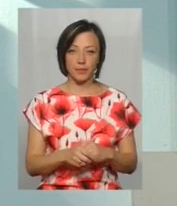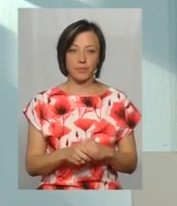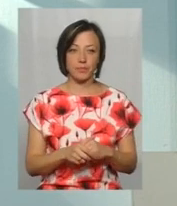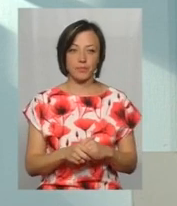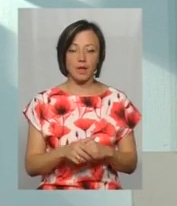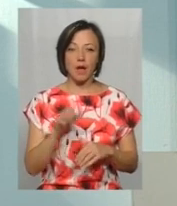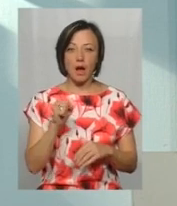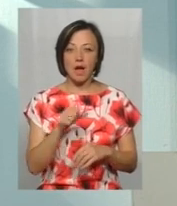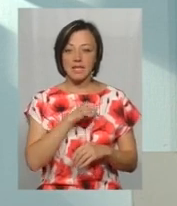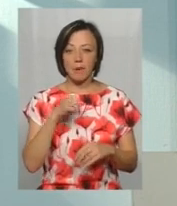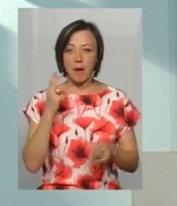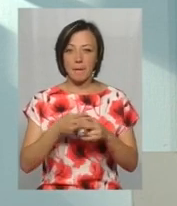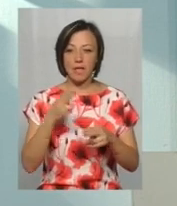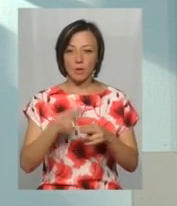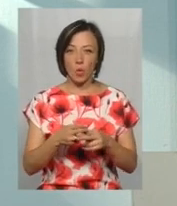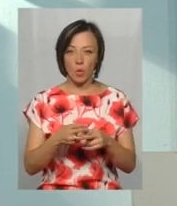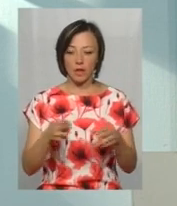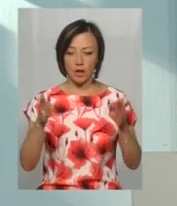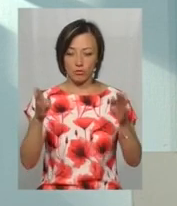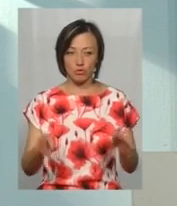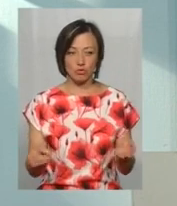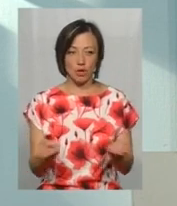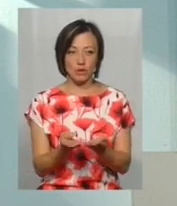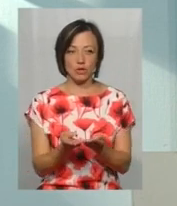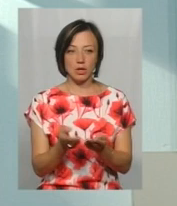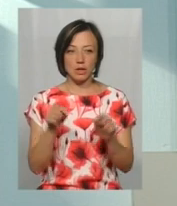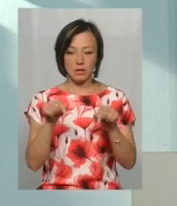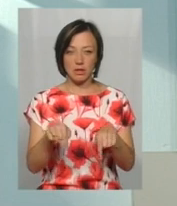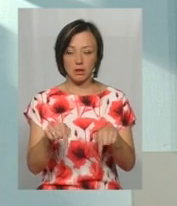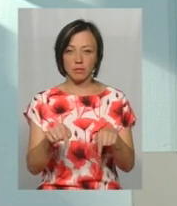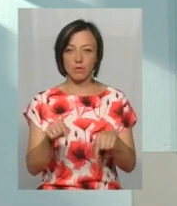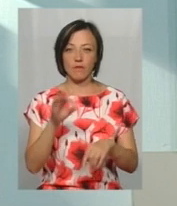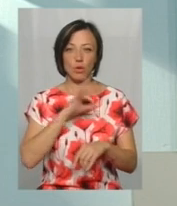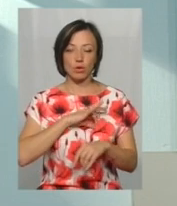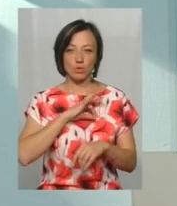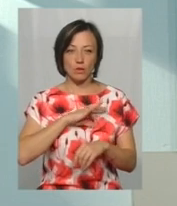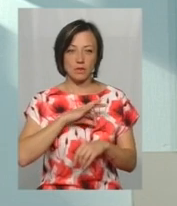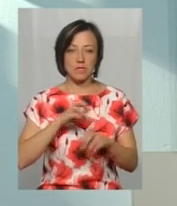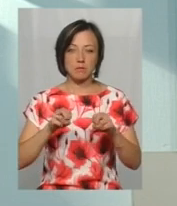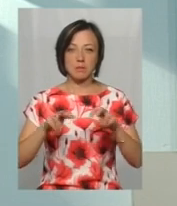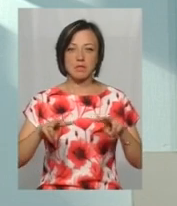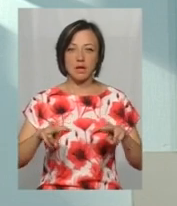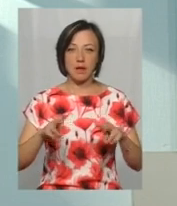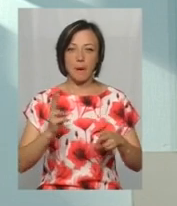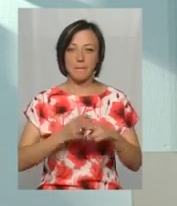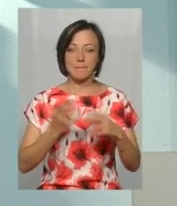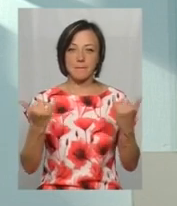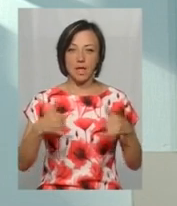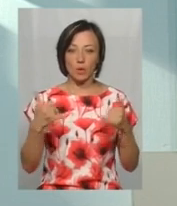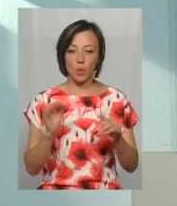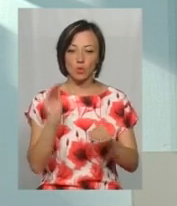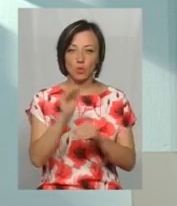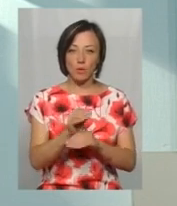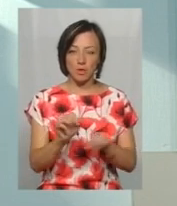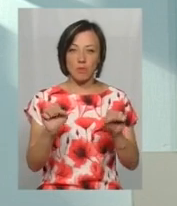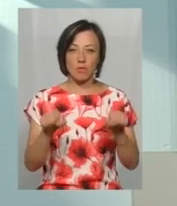А сама бетонна чаша, яка встановлена, там за рахунок того, що використовується спеціальний бетон з домішками,